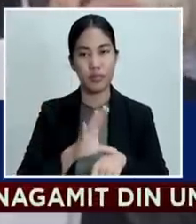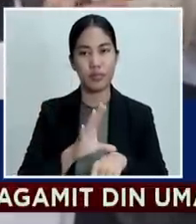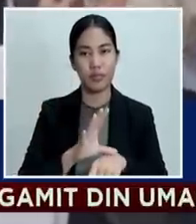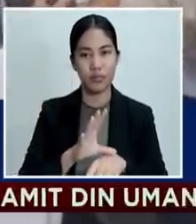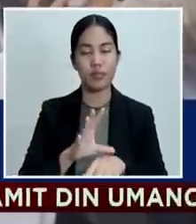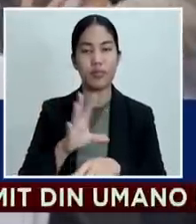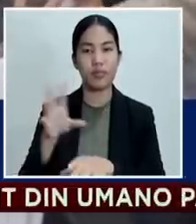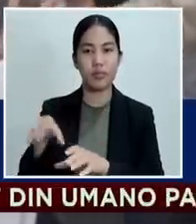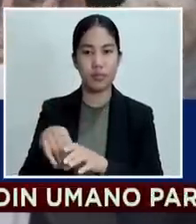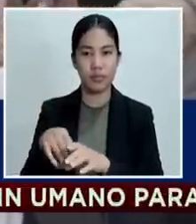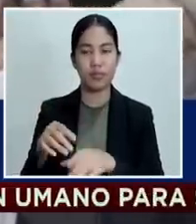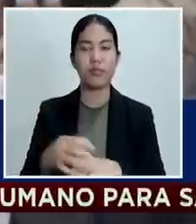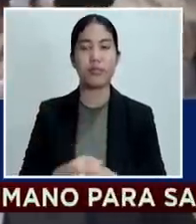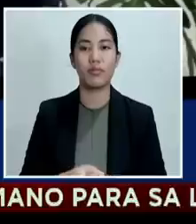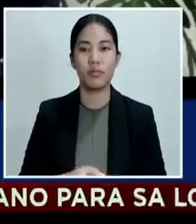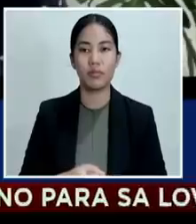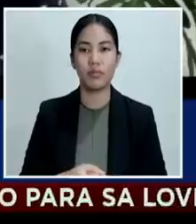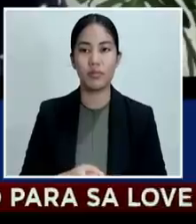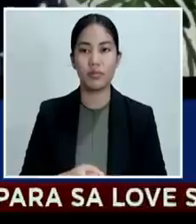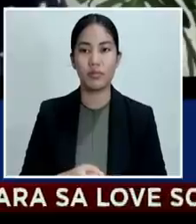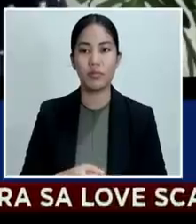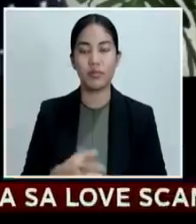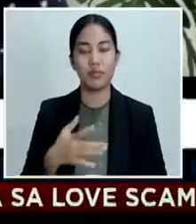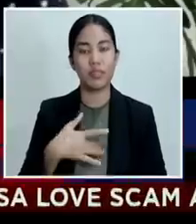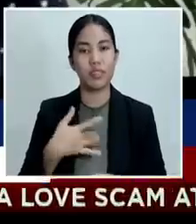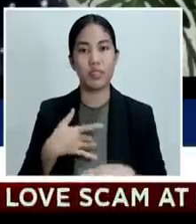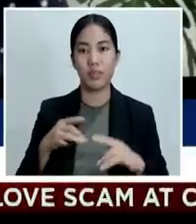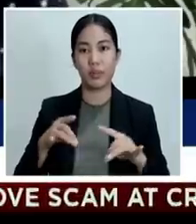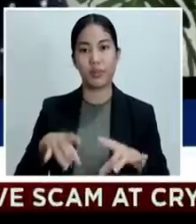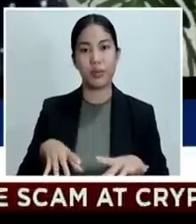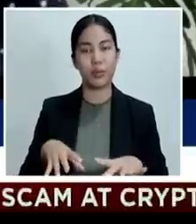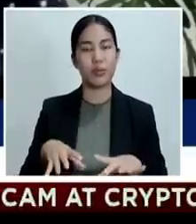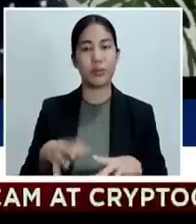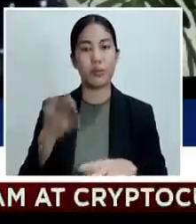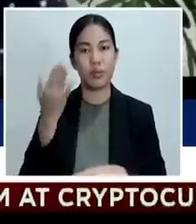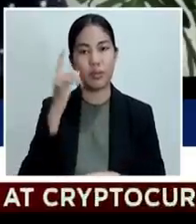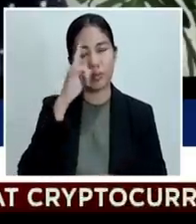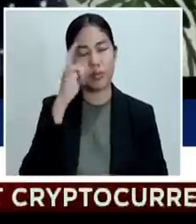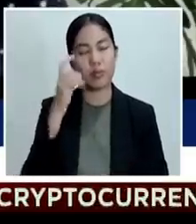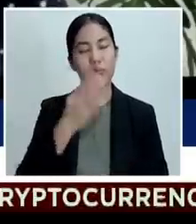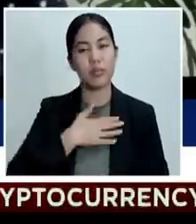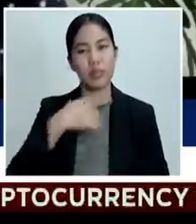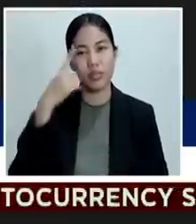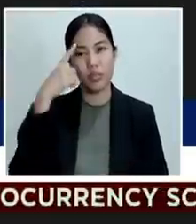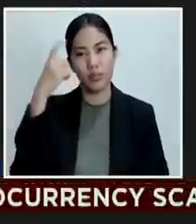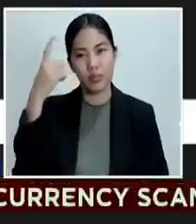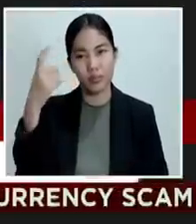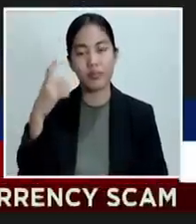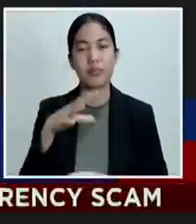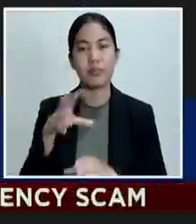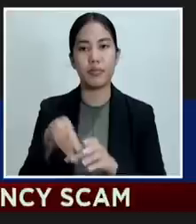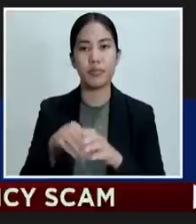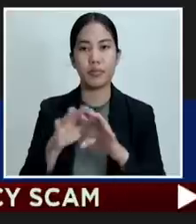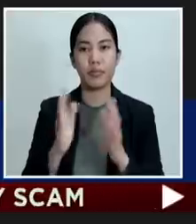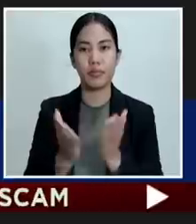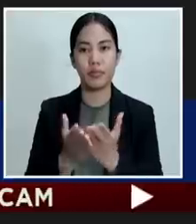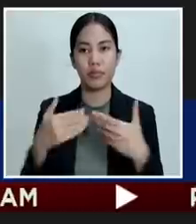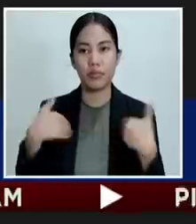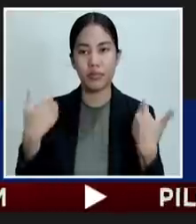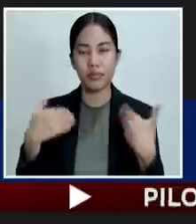sa pagtitipon. Speechless po ako that time kasi isa sa pangarap ko talaga na makasali ng World Youth Day. Tuwa at galak namin